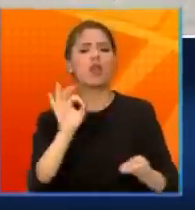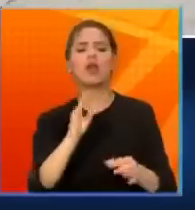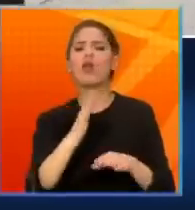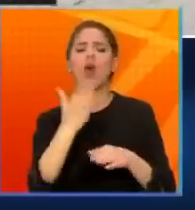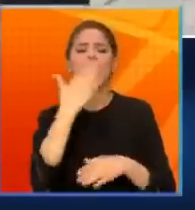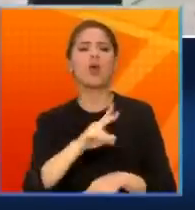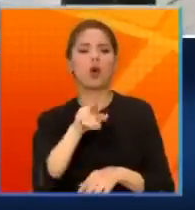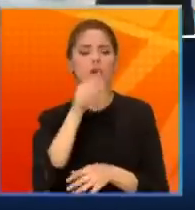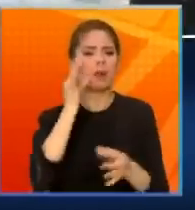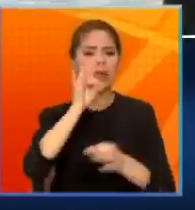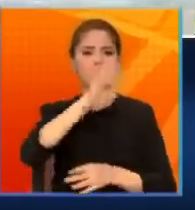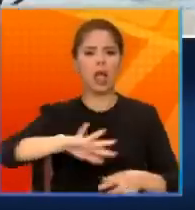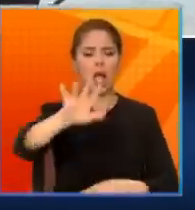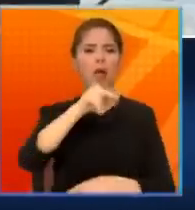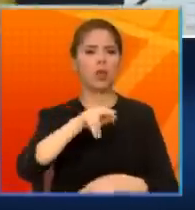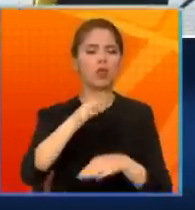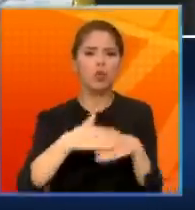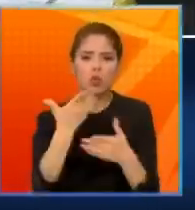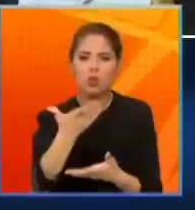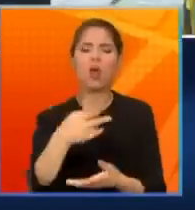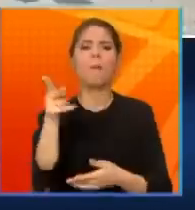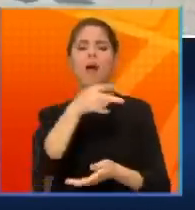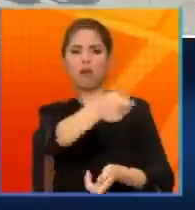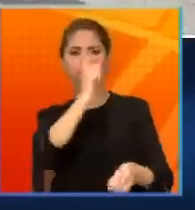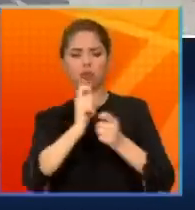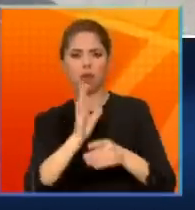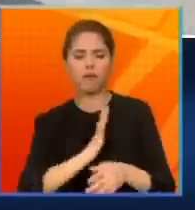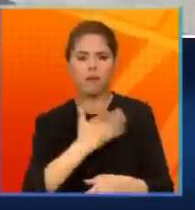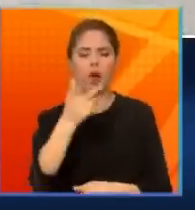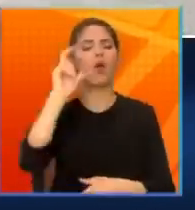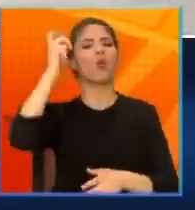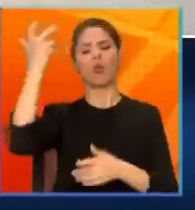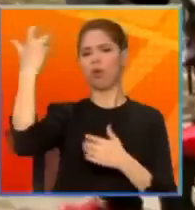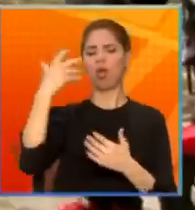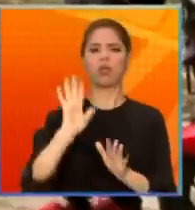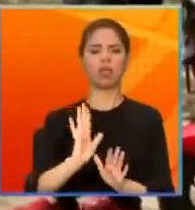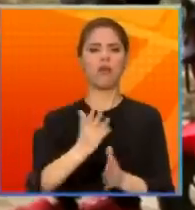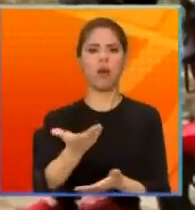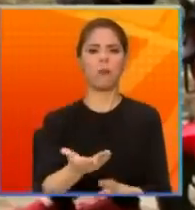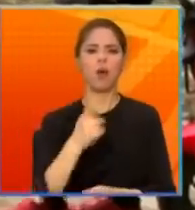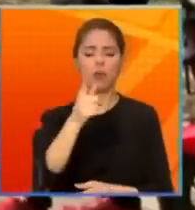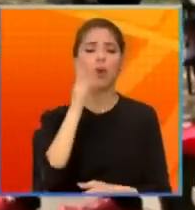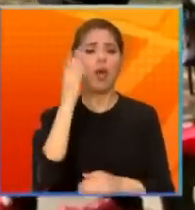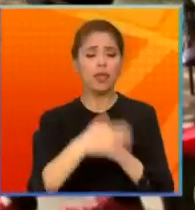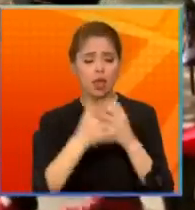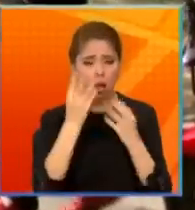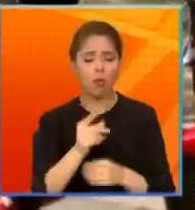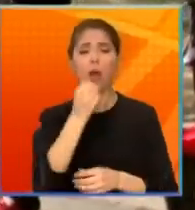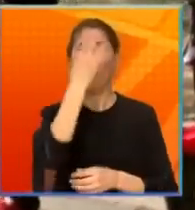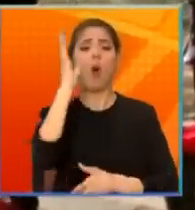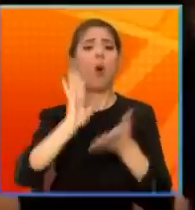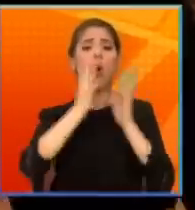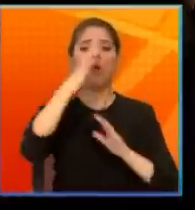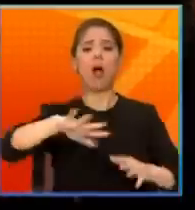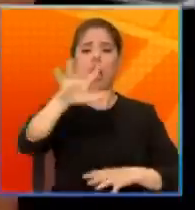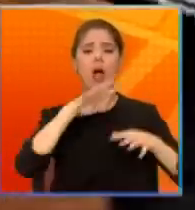yokmuş gibi. İnsanlar yine yürüyüşlerini yapıyorlar, balık tutuyorlar, güneşlenmeye devam ediyorlar. Yasak olmasına rağmen ormanlık alanlar